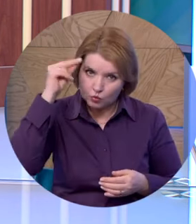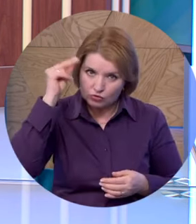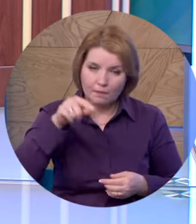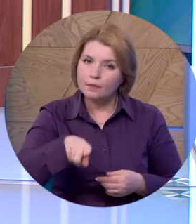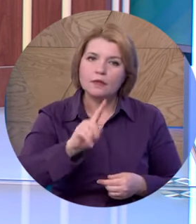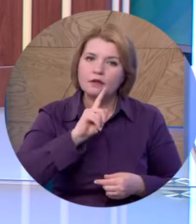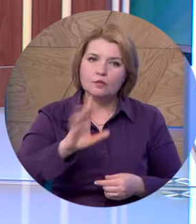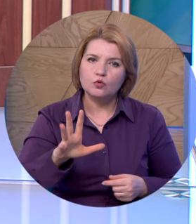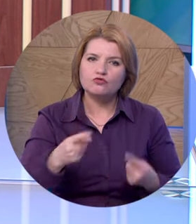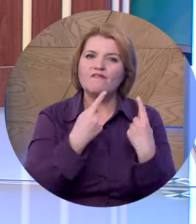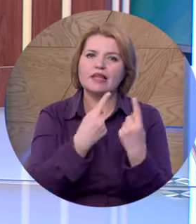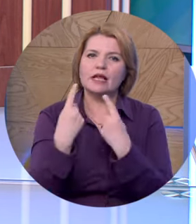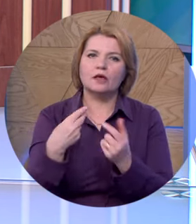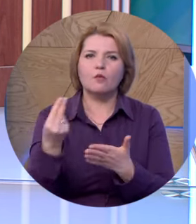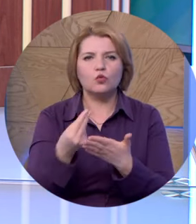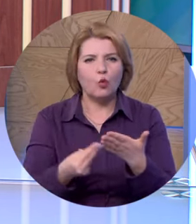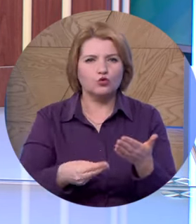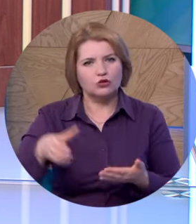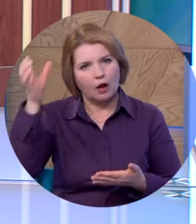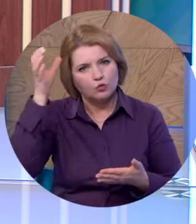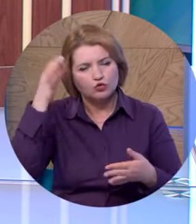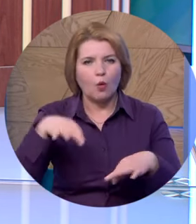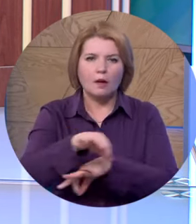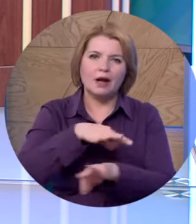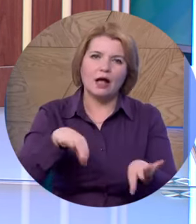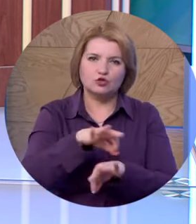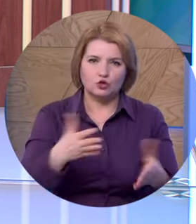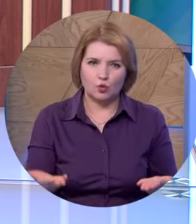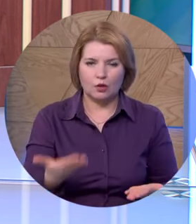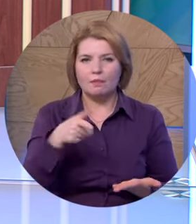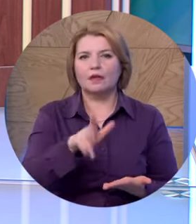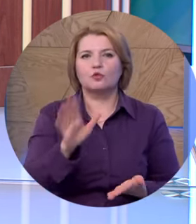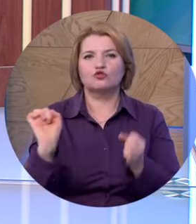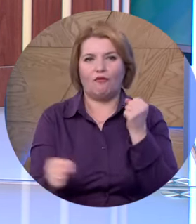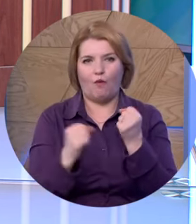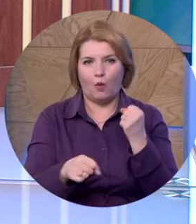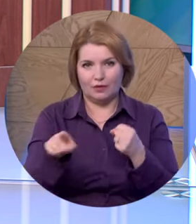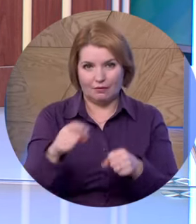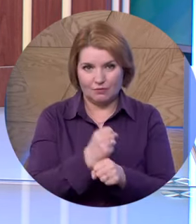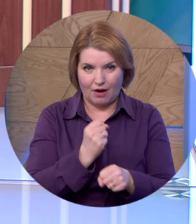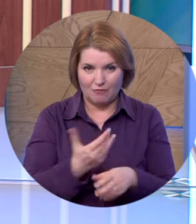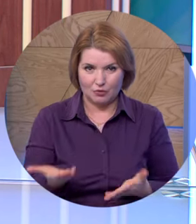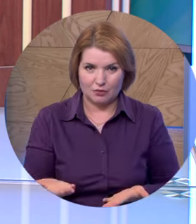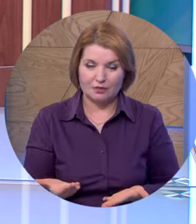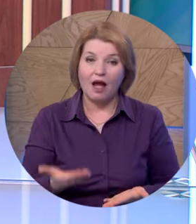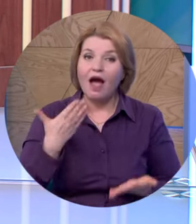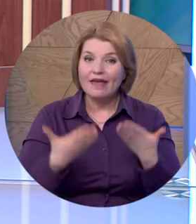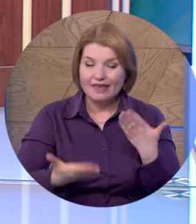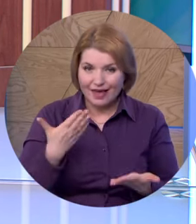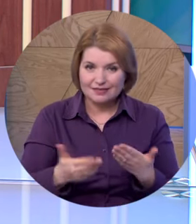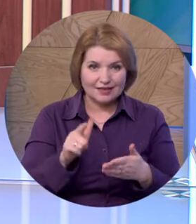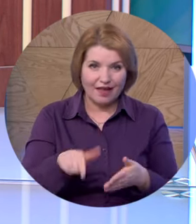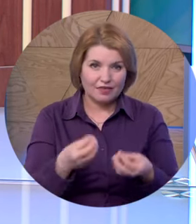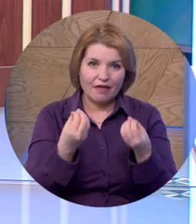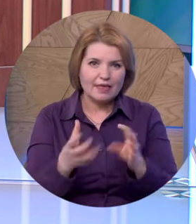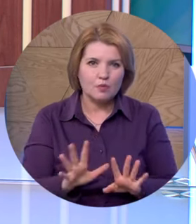великим конструктором, художником, ученым или кем угодно. Или наоборот, ты станешь дворником. Да, например, или ты станешь дворником. Если это не просто